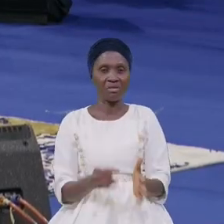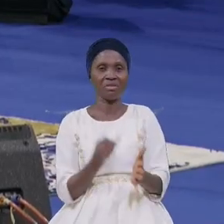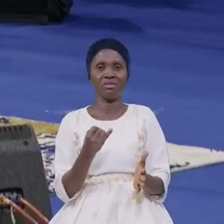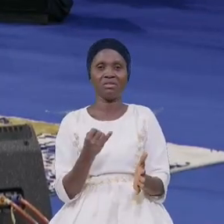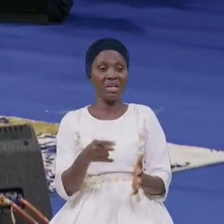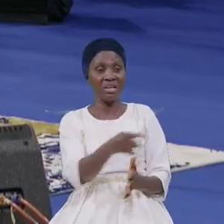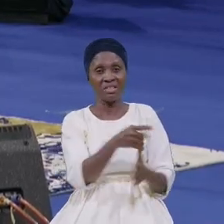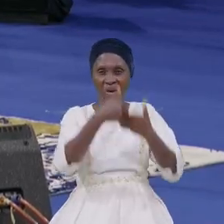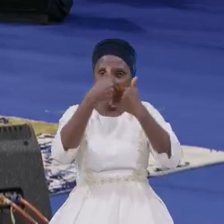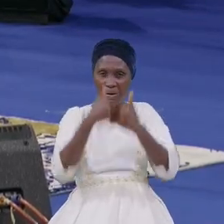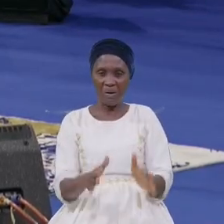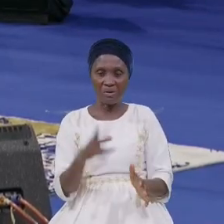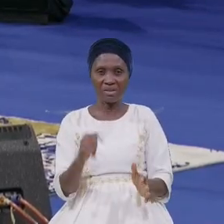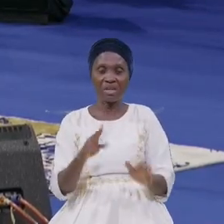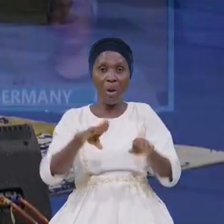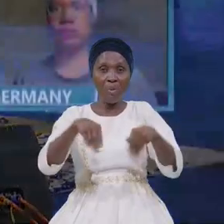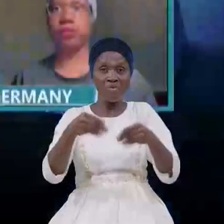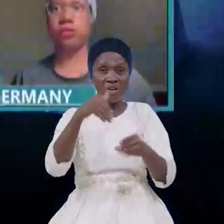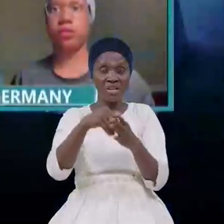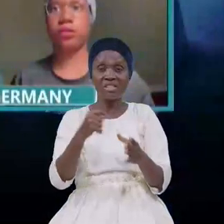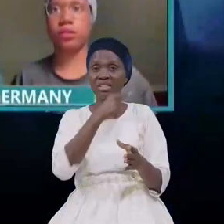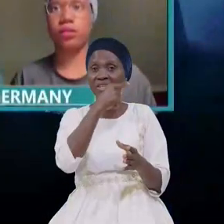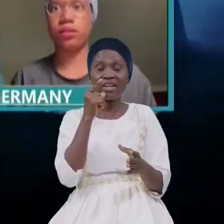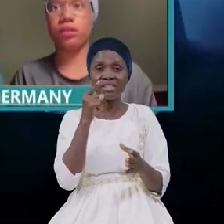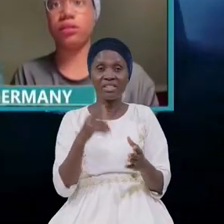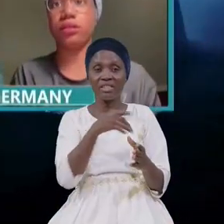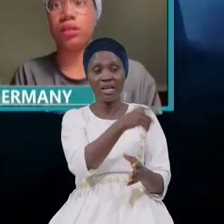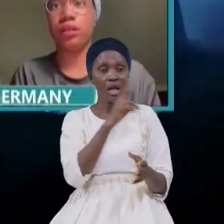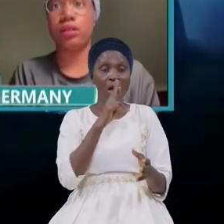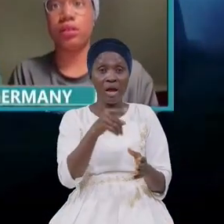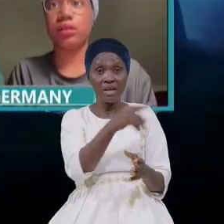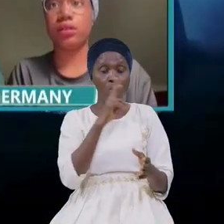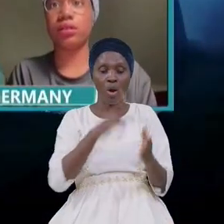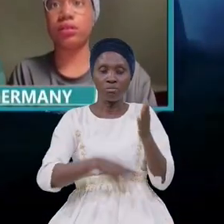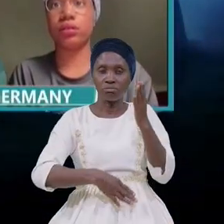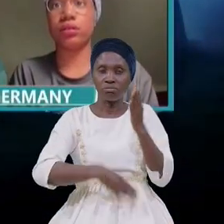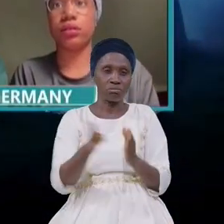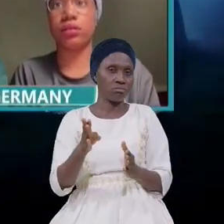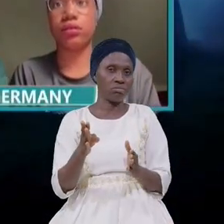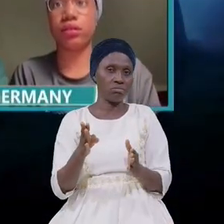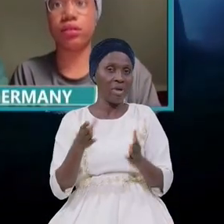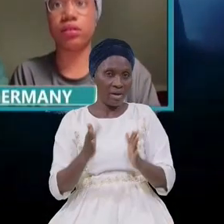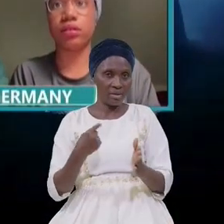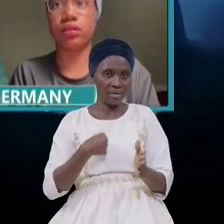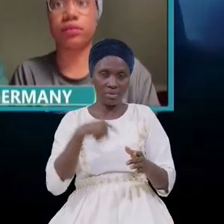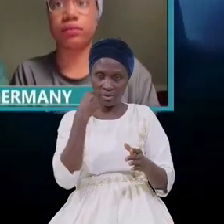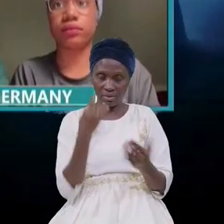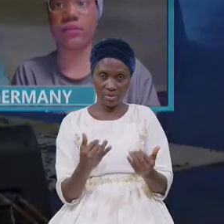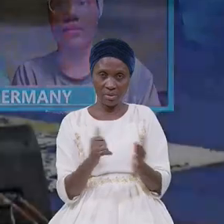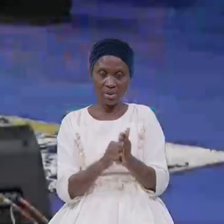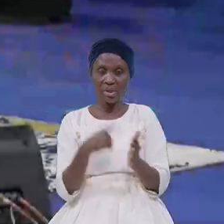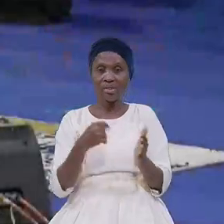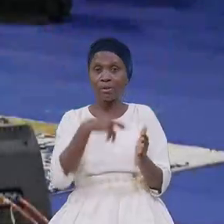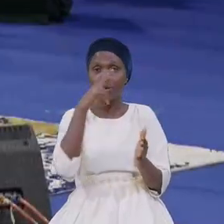ils ont perdu les provisions du jardin, et ils en étaient éjectés. Mais laissez-moi vous le dire,